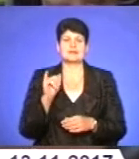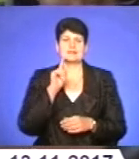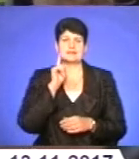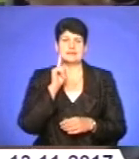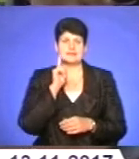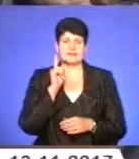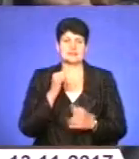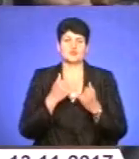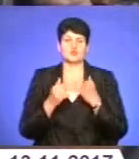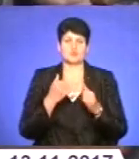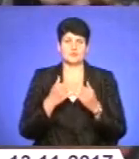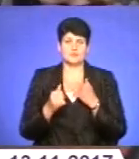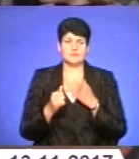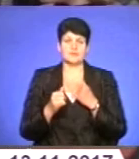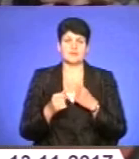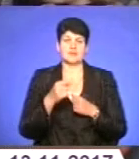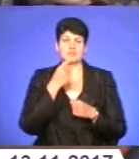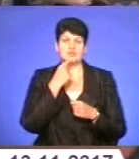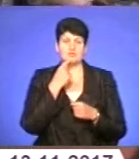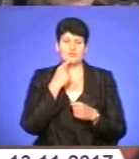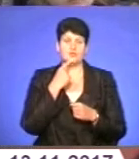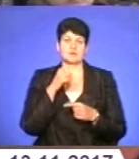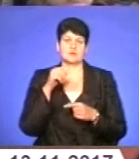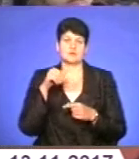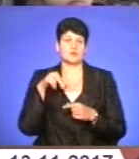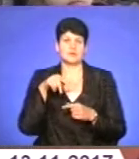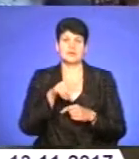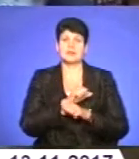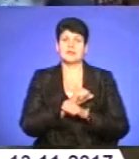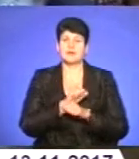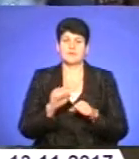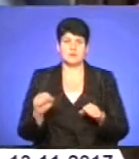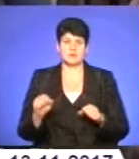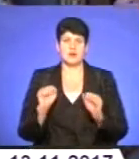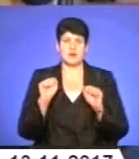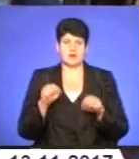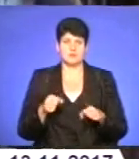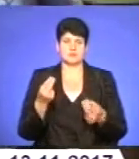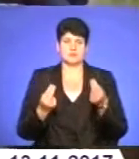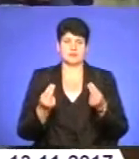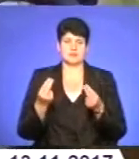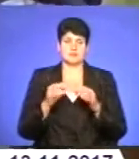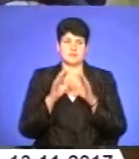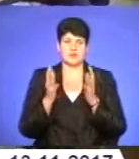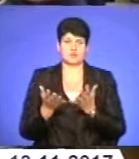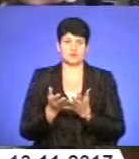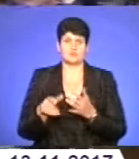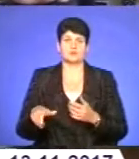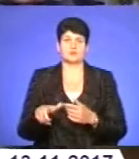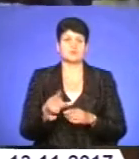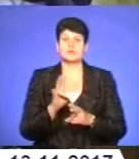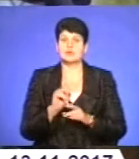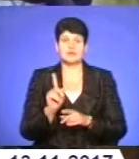та й жовтий. На червоне світло не можна переходити. А можна гратися м'ячиком на дорозі? Ні. А